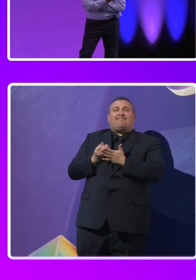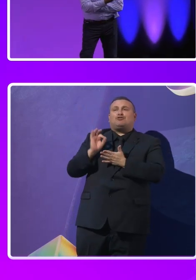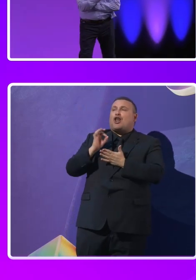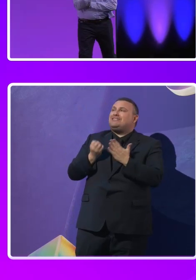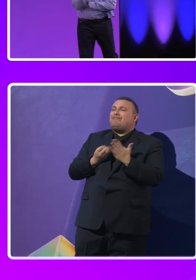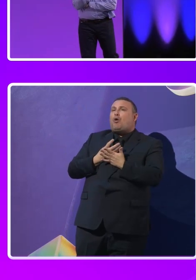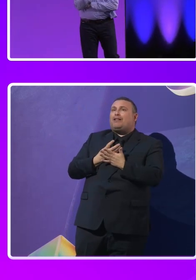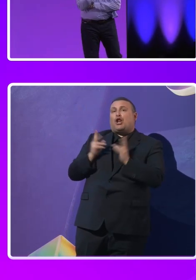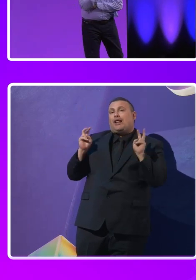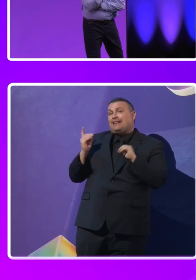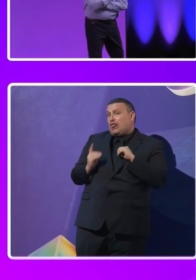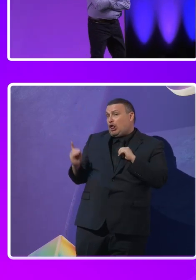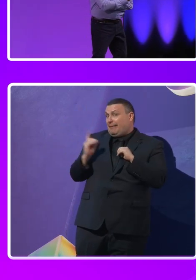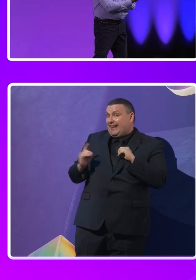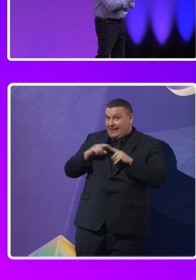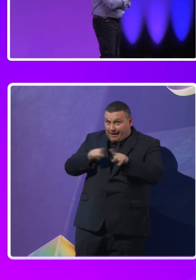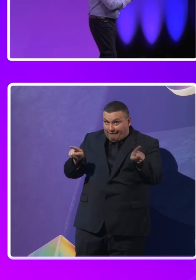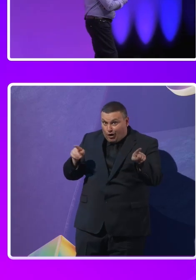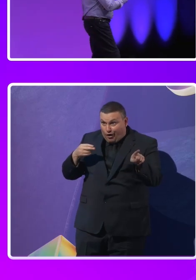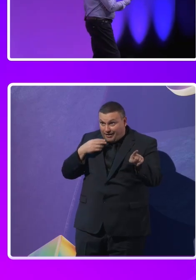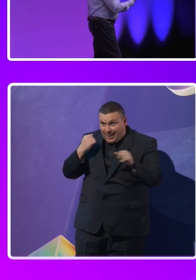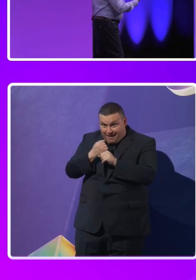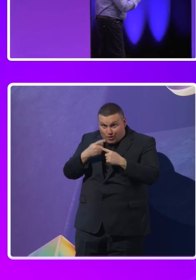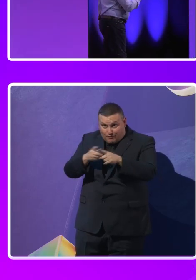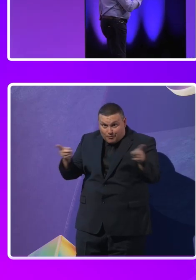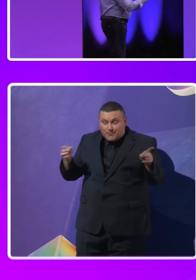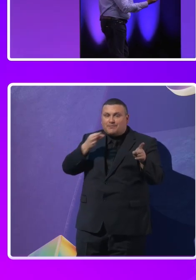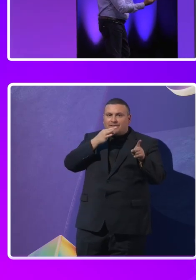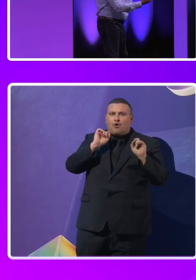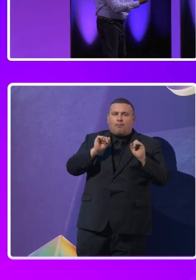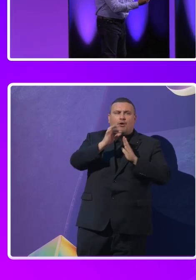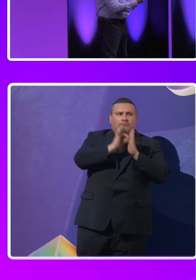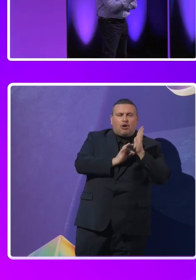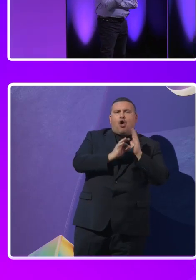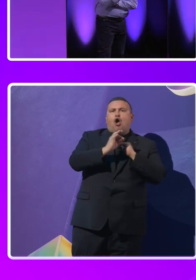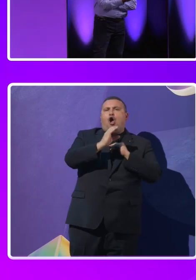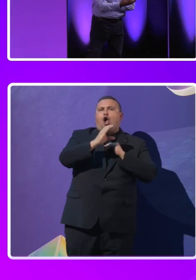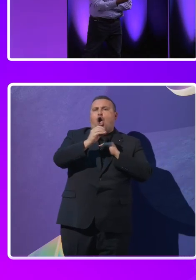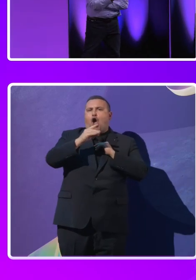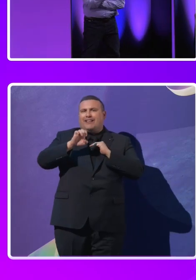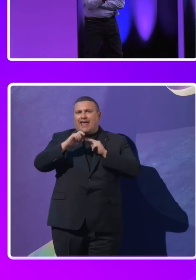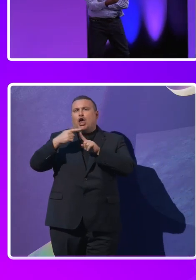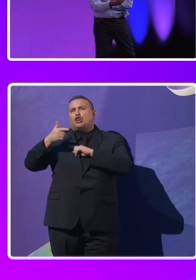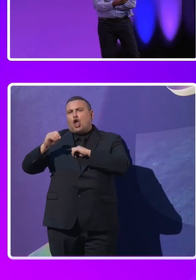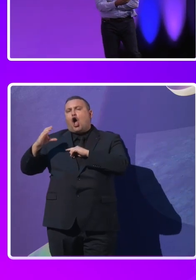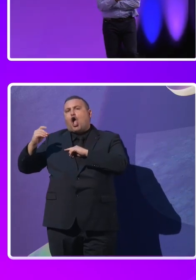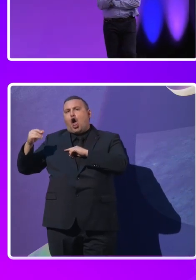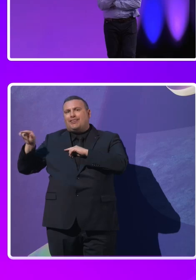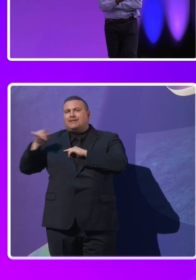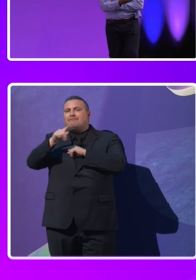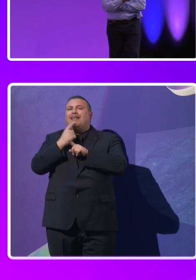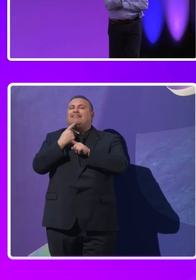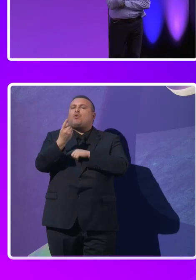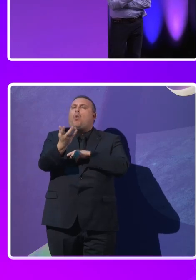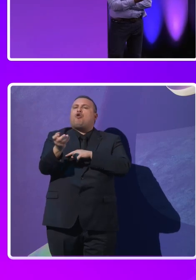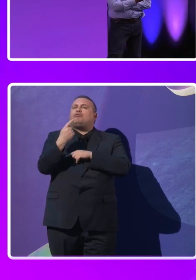domenica forse tireremo noi avete degli strumenti Low code e no code e l'obiettivo qui è chiarissimo voi dovete dire a qualcosa a un oggetto quello che